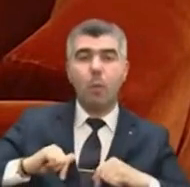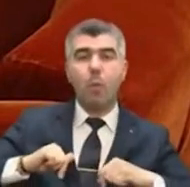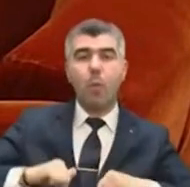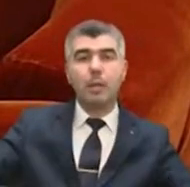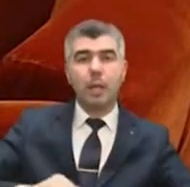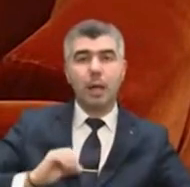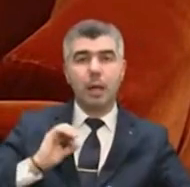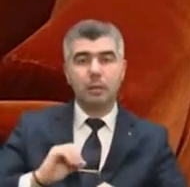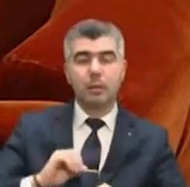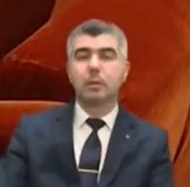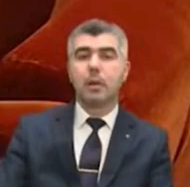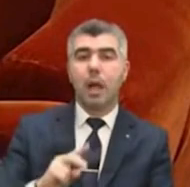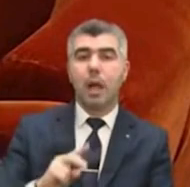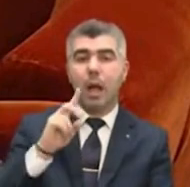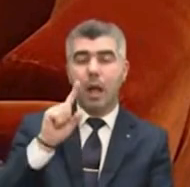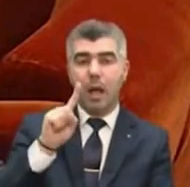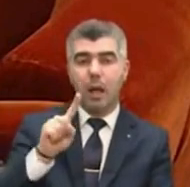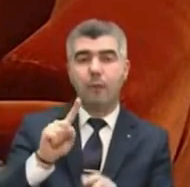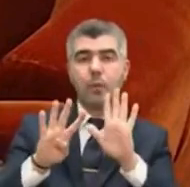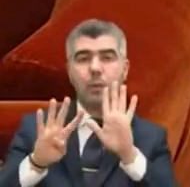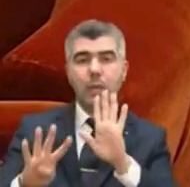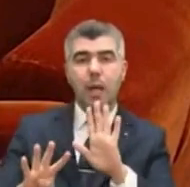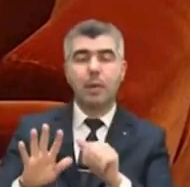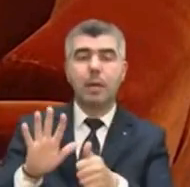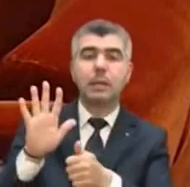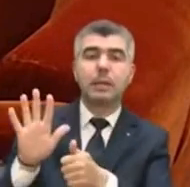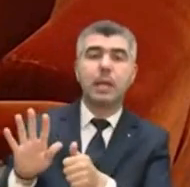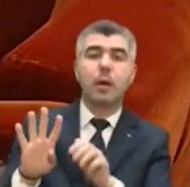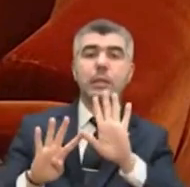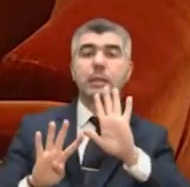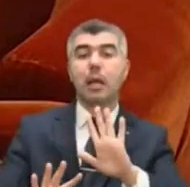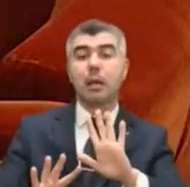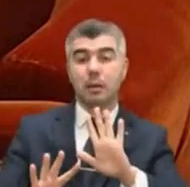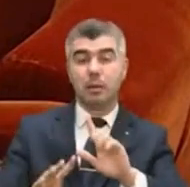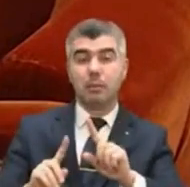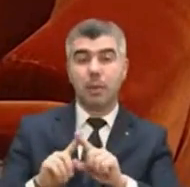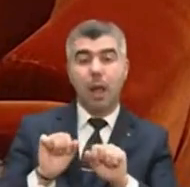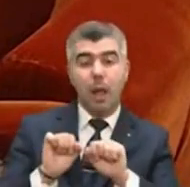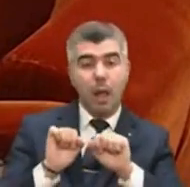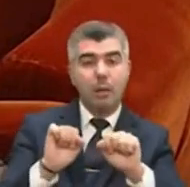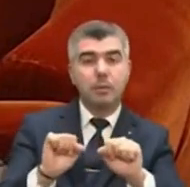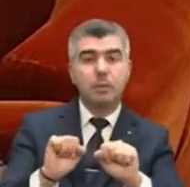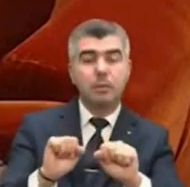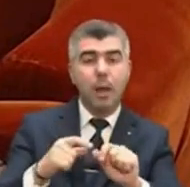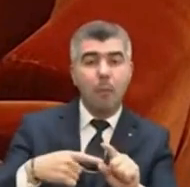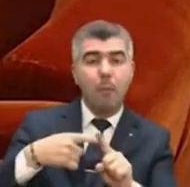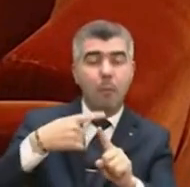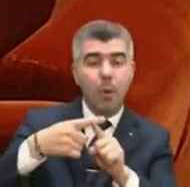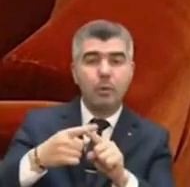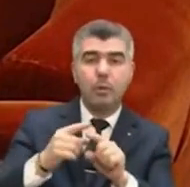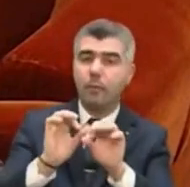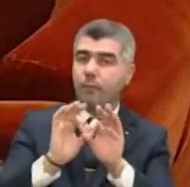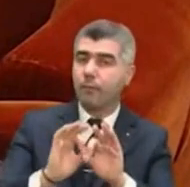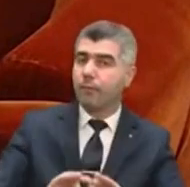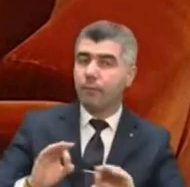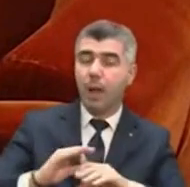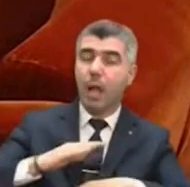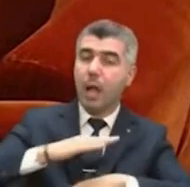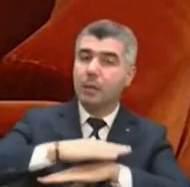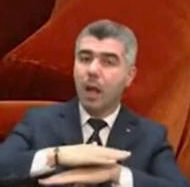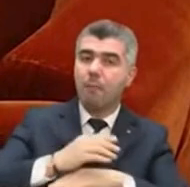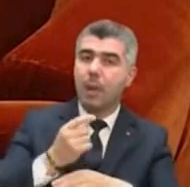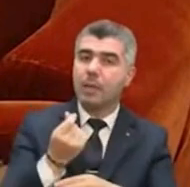تيرجع إلى سنة 1996. ومن أجل التصدي للتجاوزات الاستثنائية المتعلقة بعدم احترام الأسعار